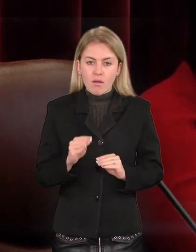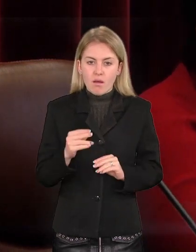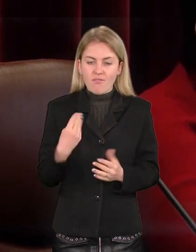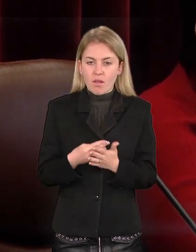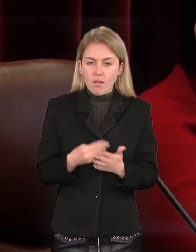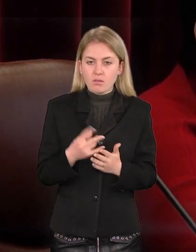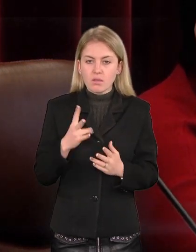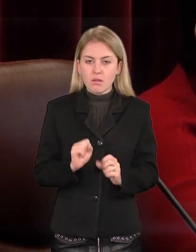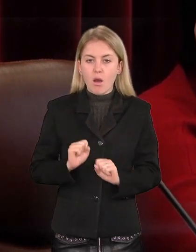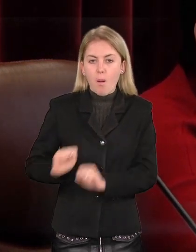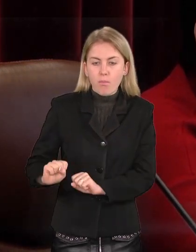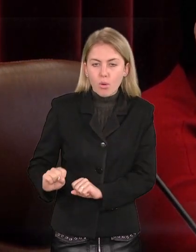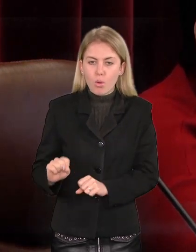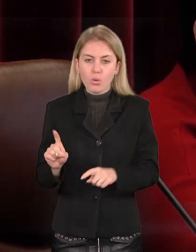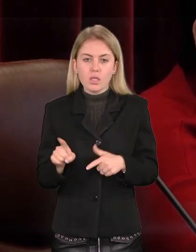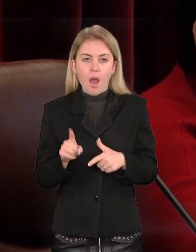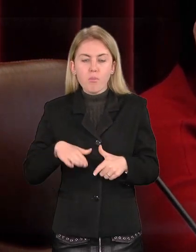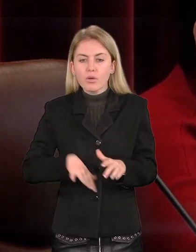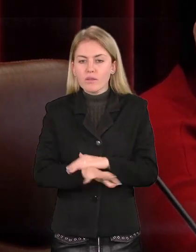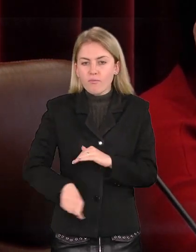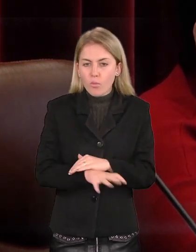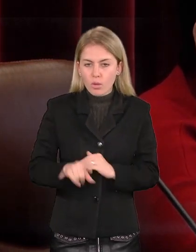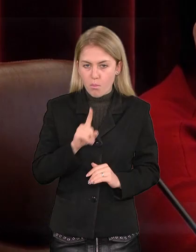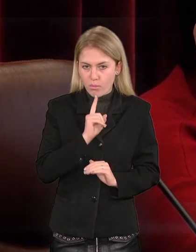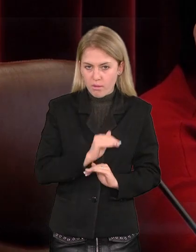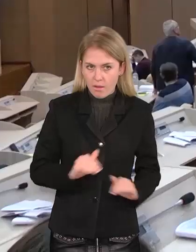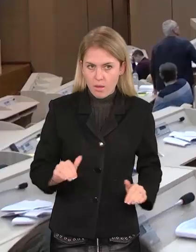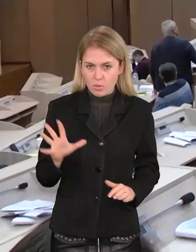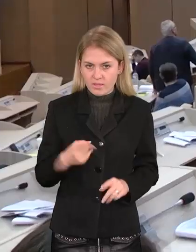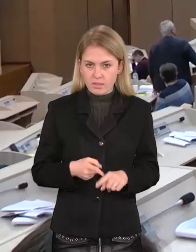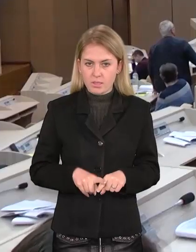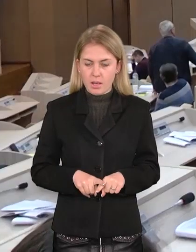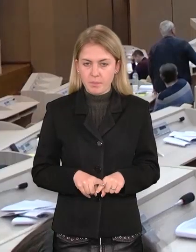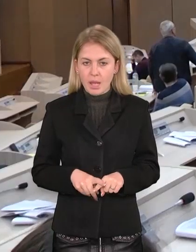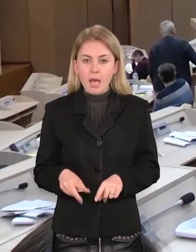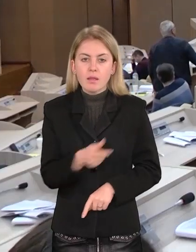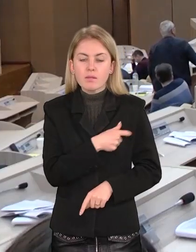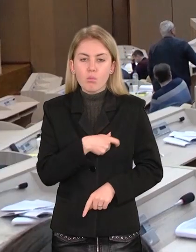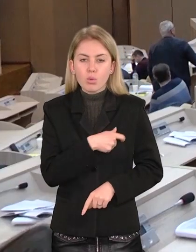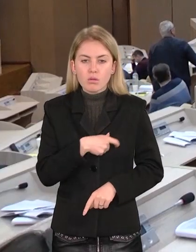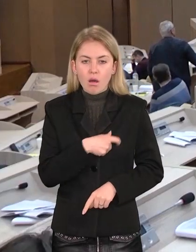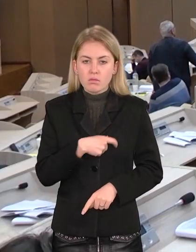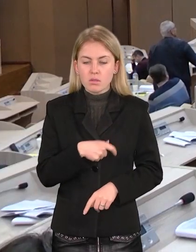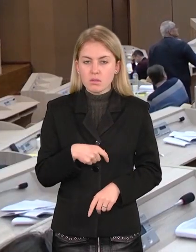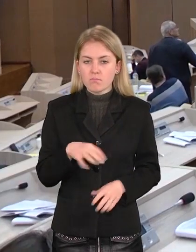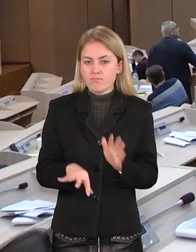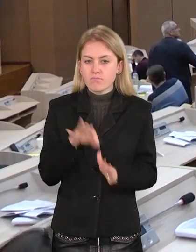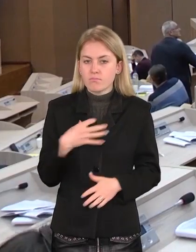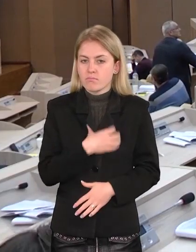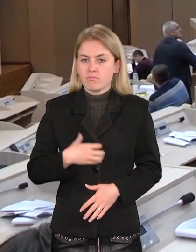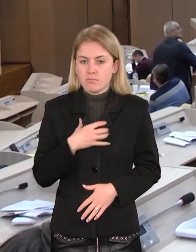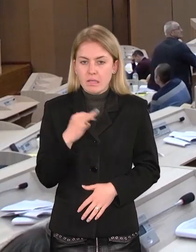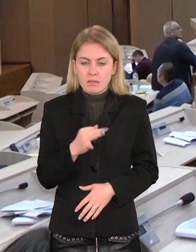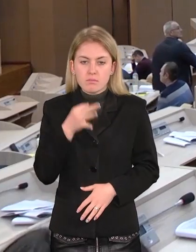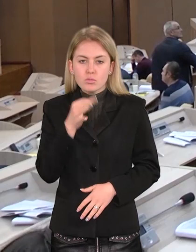щось знімаєте і так далі, а потім тирять потихеньку все це? Депутати ж розставили пріоритети та натякнули, на